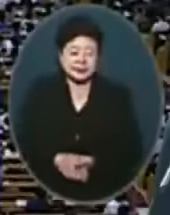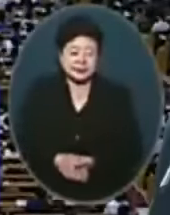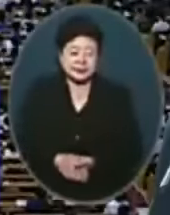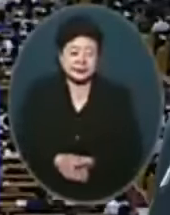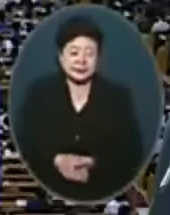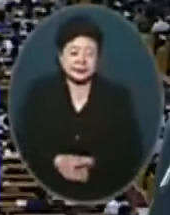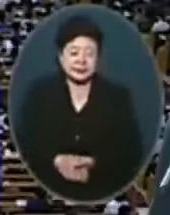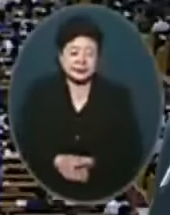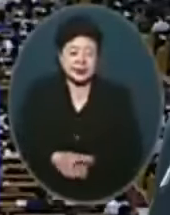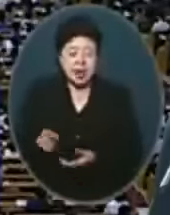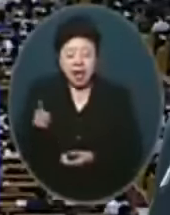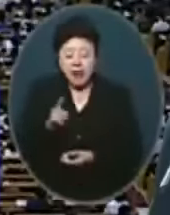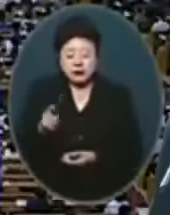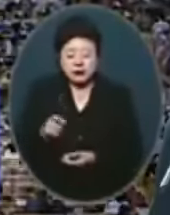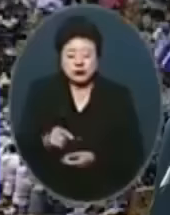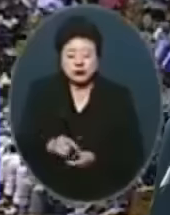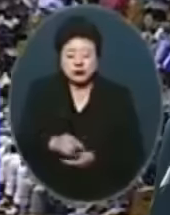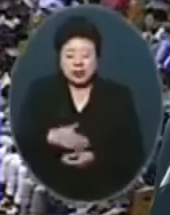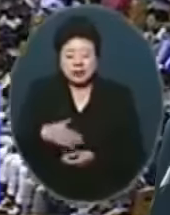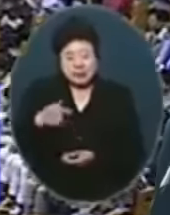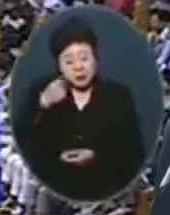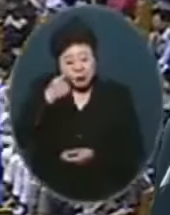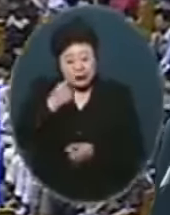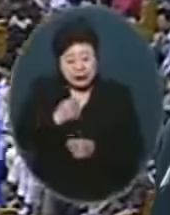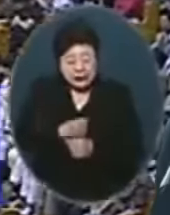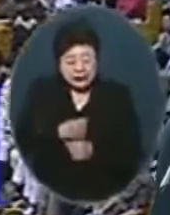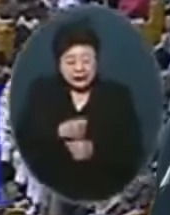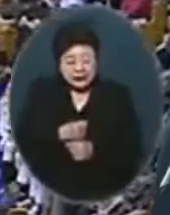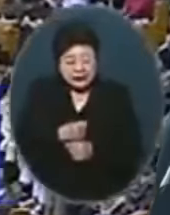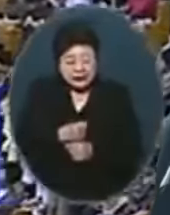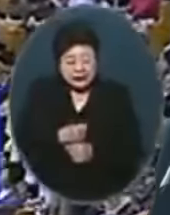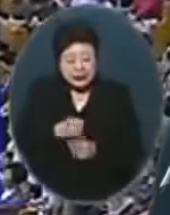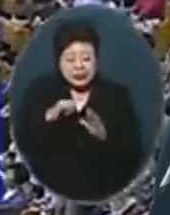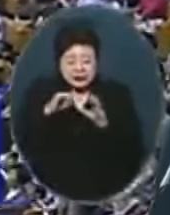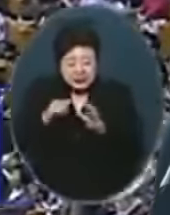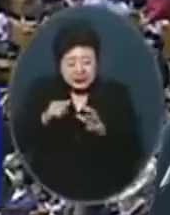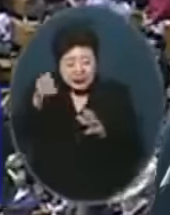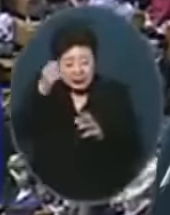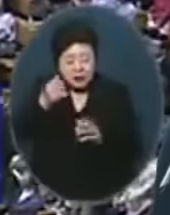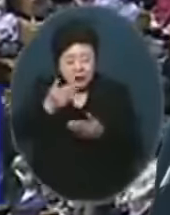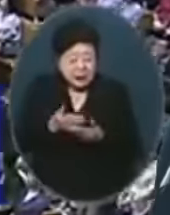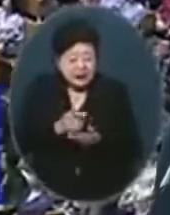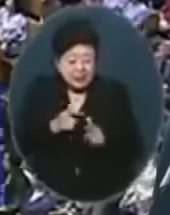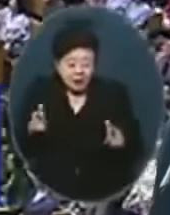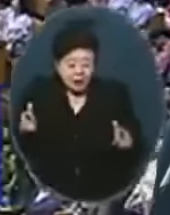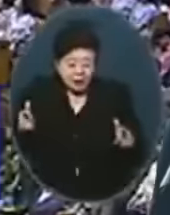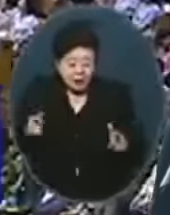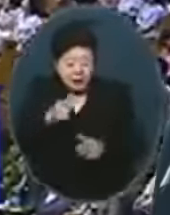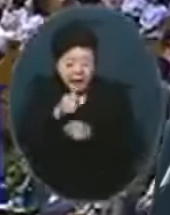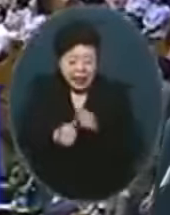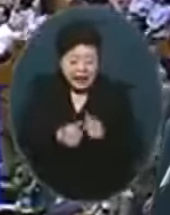영 이외에는 아무도 알지 못하는 일은 우리가 세상의 영을 받지 아니하고